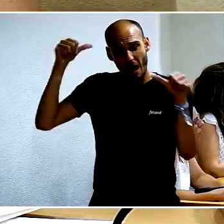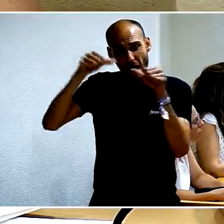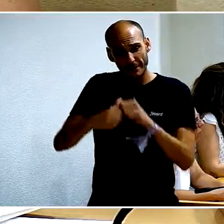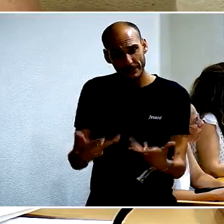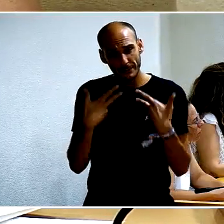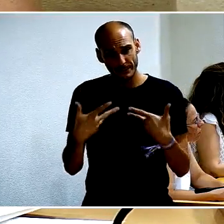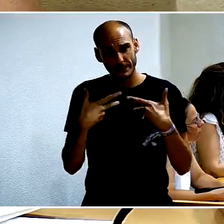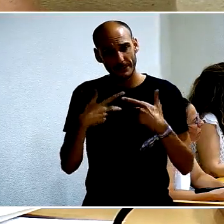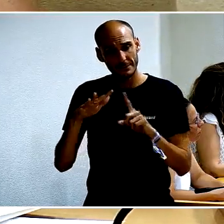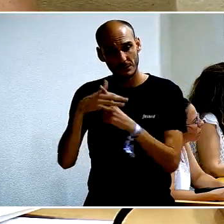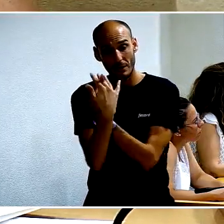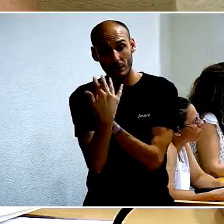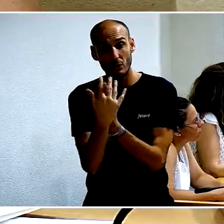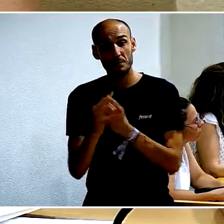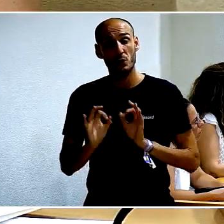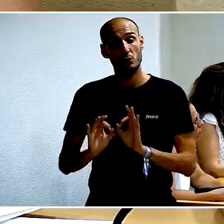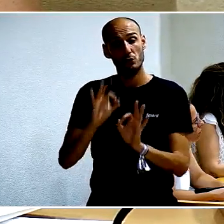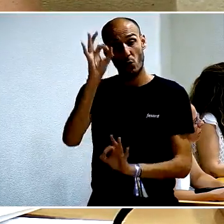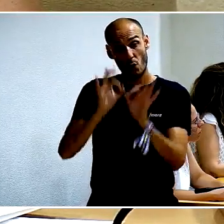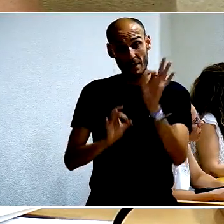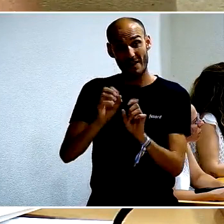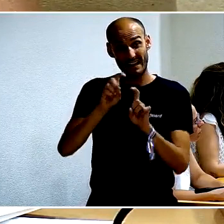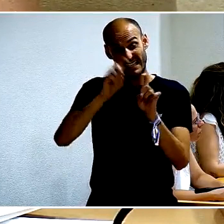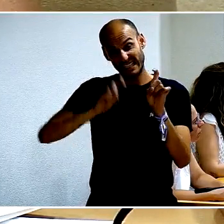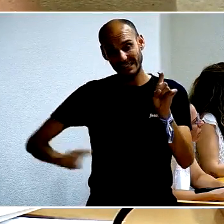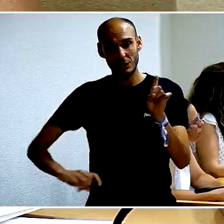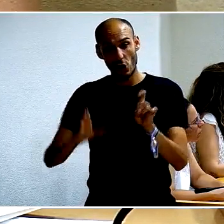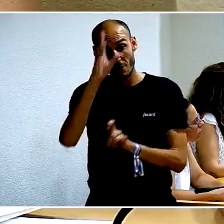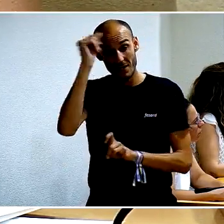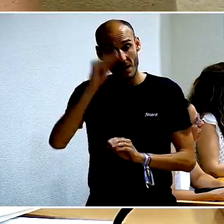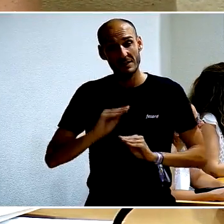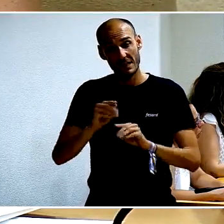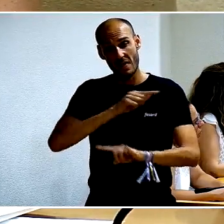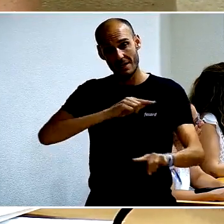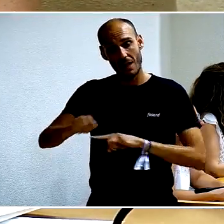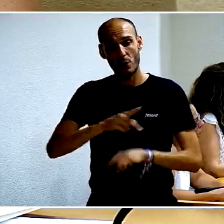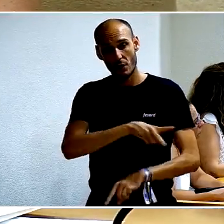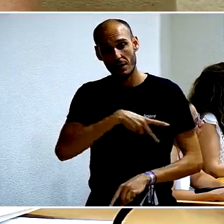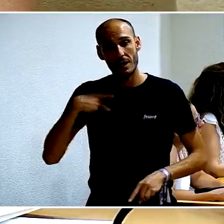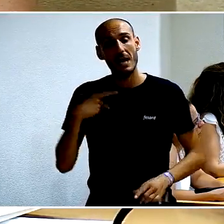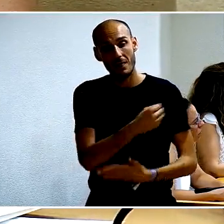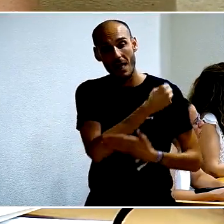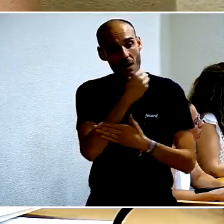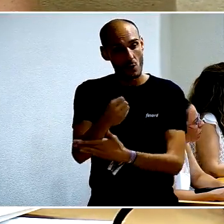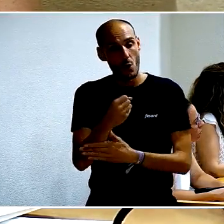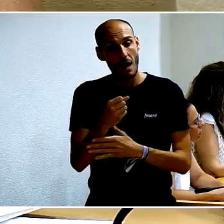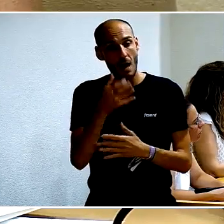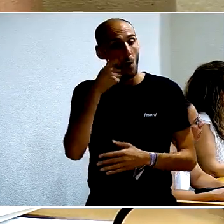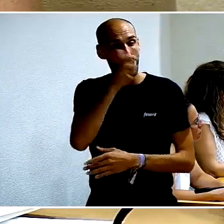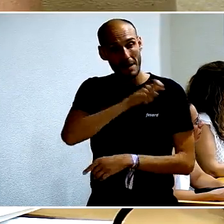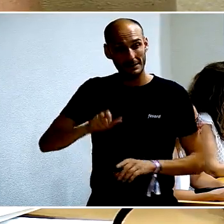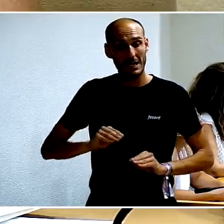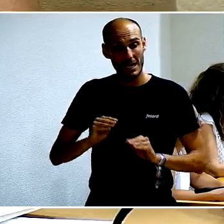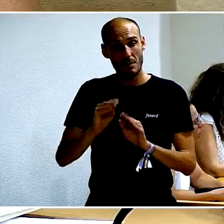Segons l'índex de crisis oblidades de la Direcció General d'Ajuda Humanitària i Protecció Civil de la Comissió Europea,